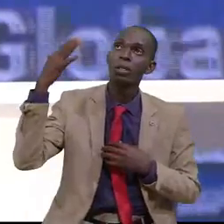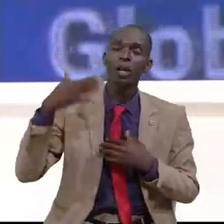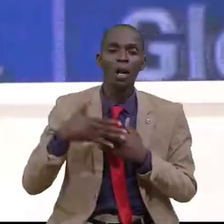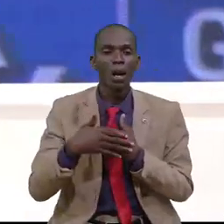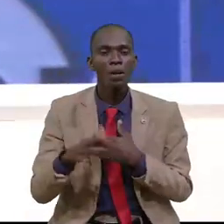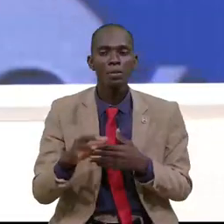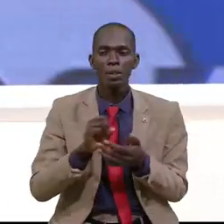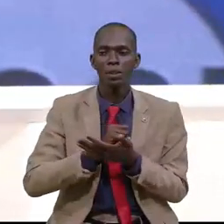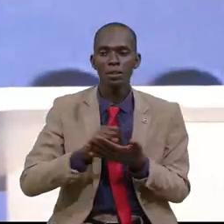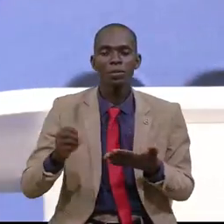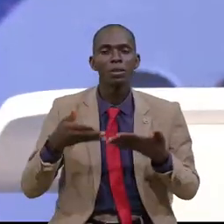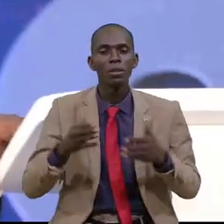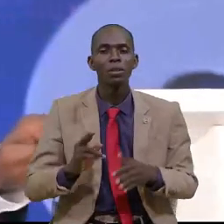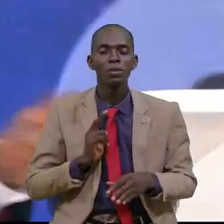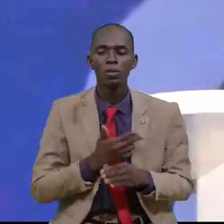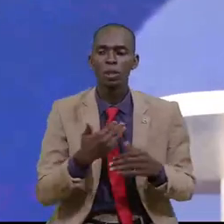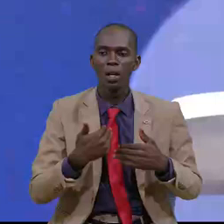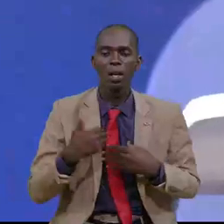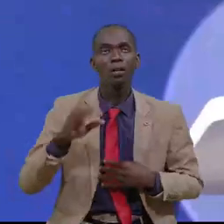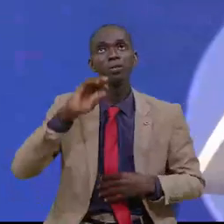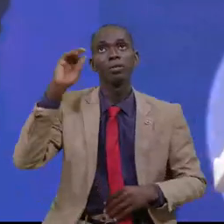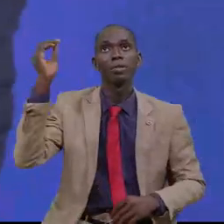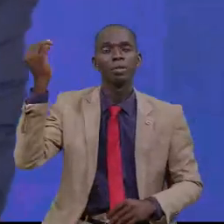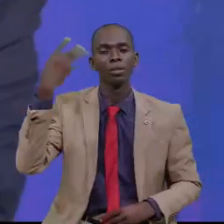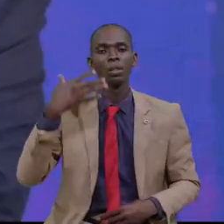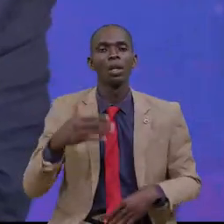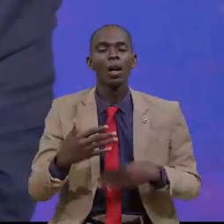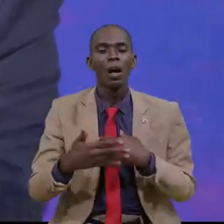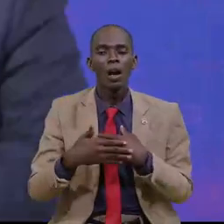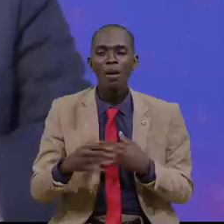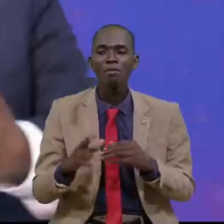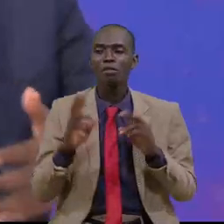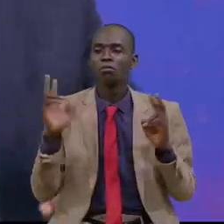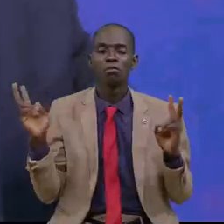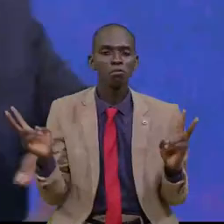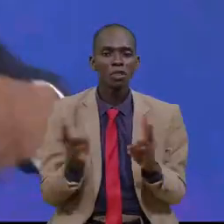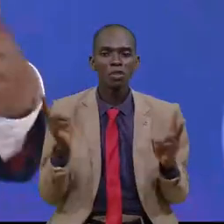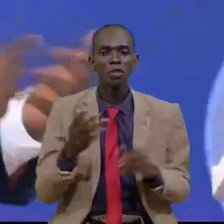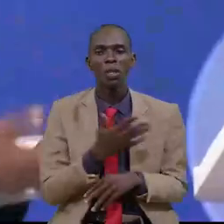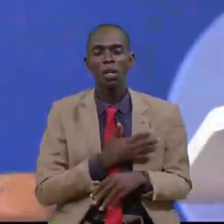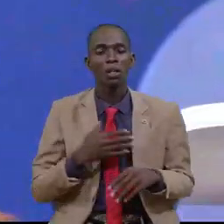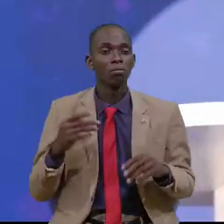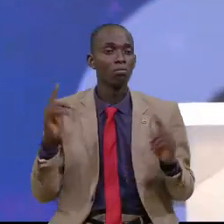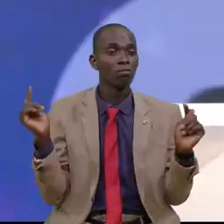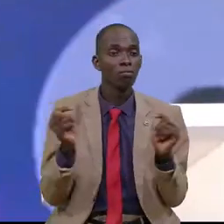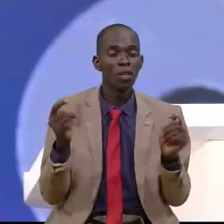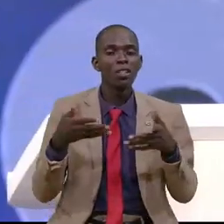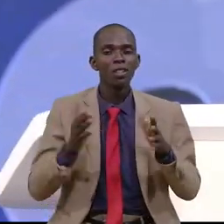Dieu. Après la sanctification, rendons grâce. Après la victoire et le